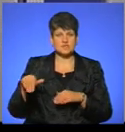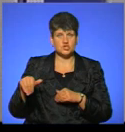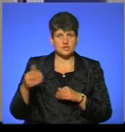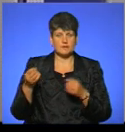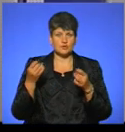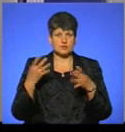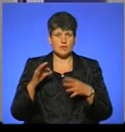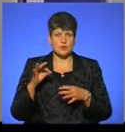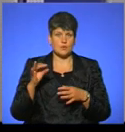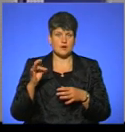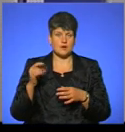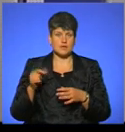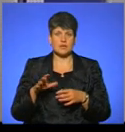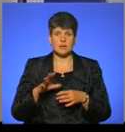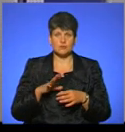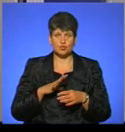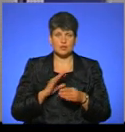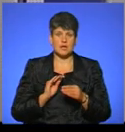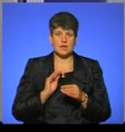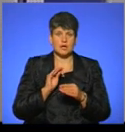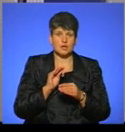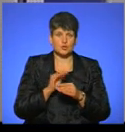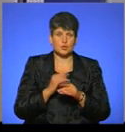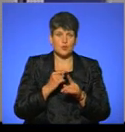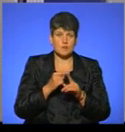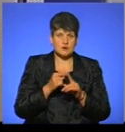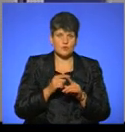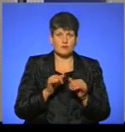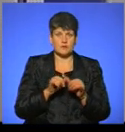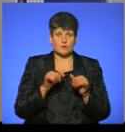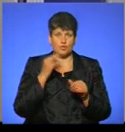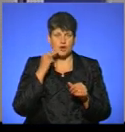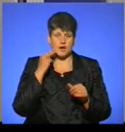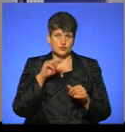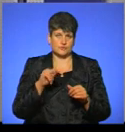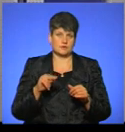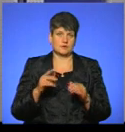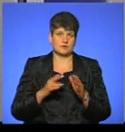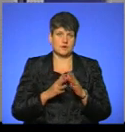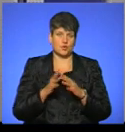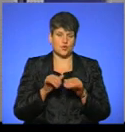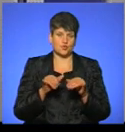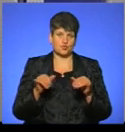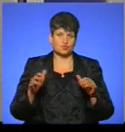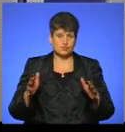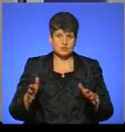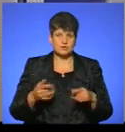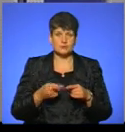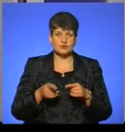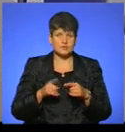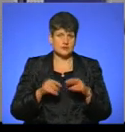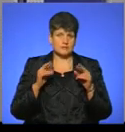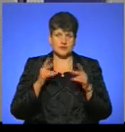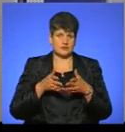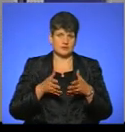була органічним добривом і підвищувала родючість, а не йти шляхом профанації, бо це шлях профанації.